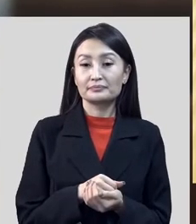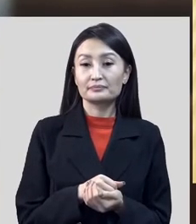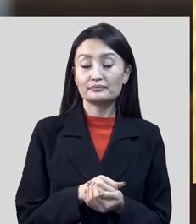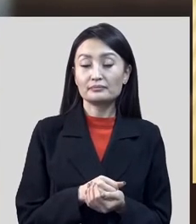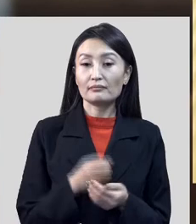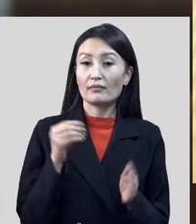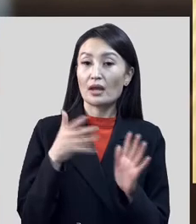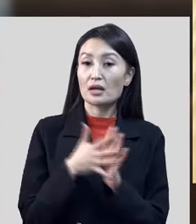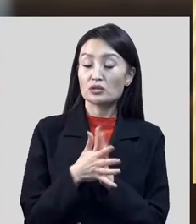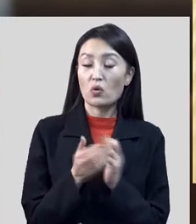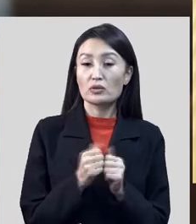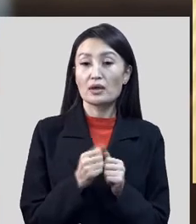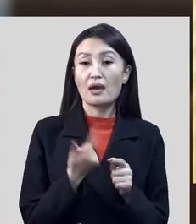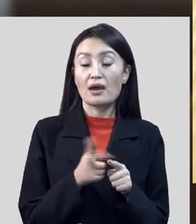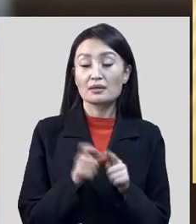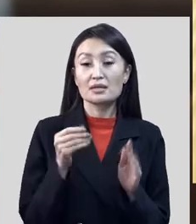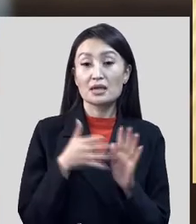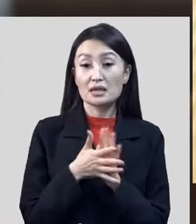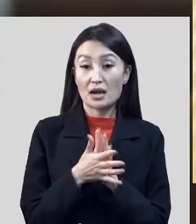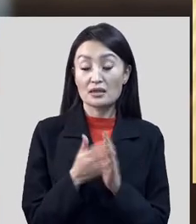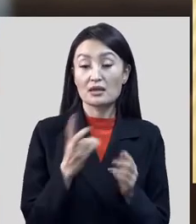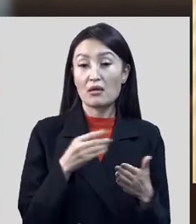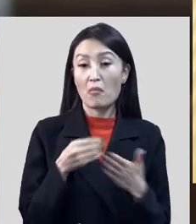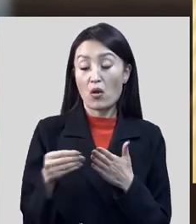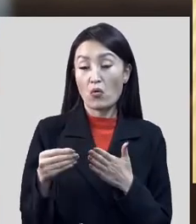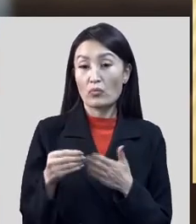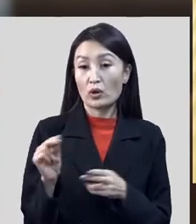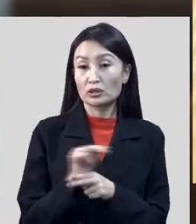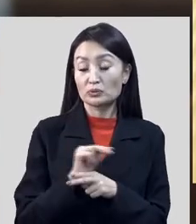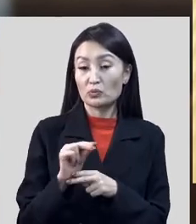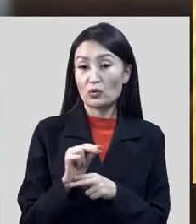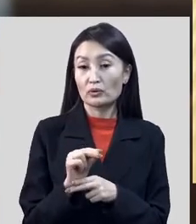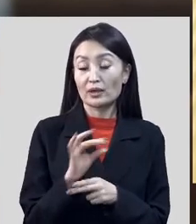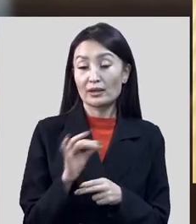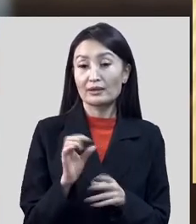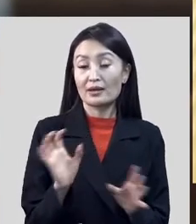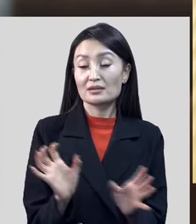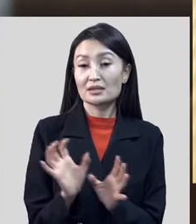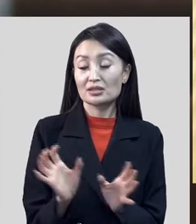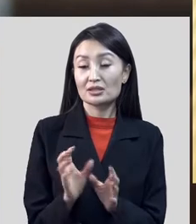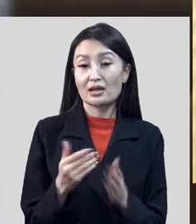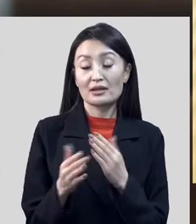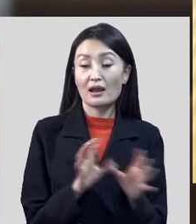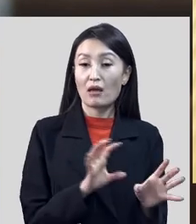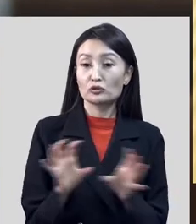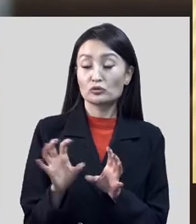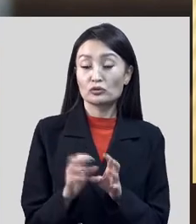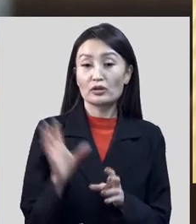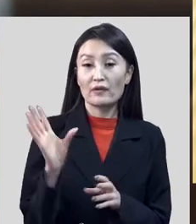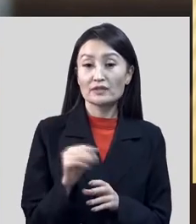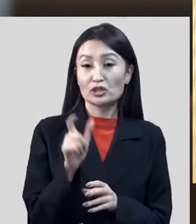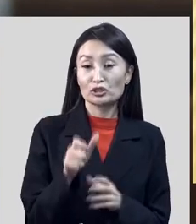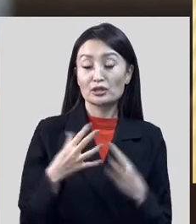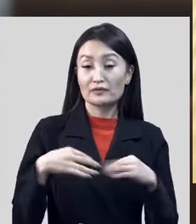расходы это затраты на покупку ремонт и на содержание или обслуживание всех